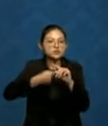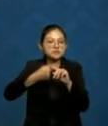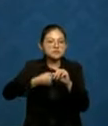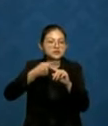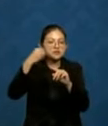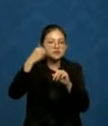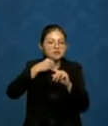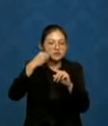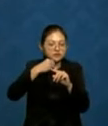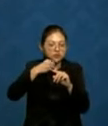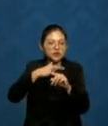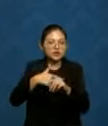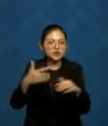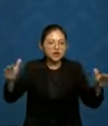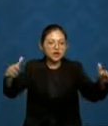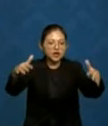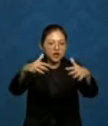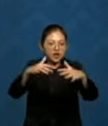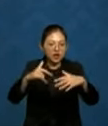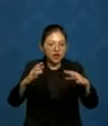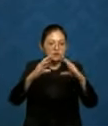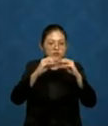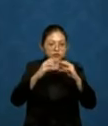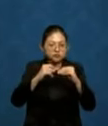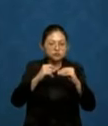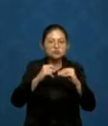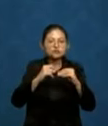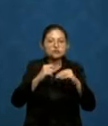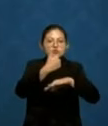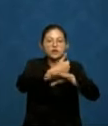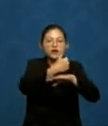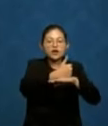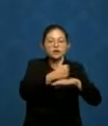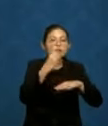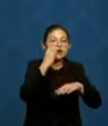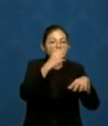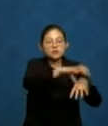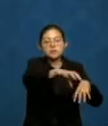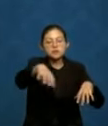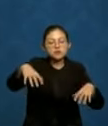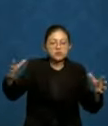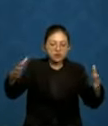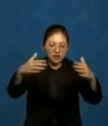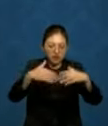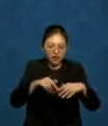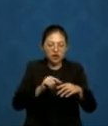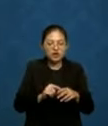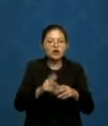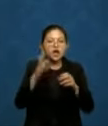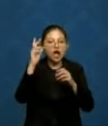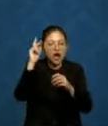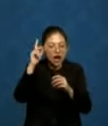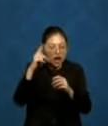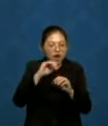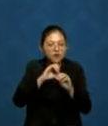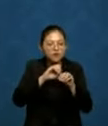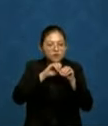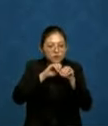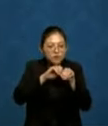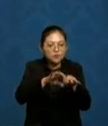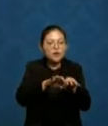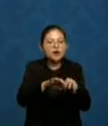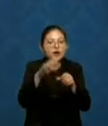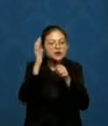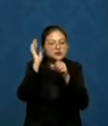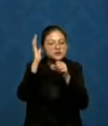เรียกประชุมกำนันผู้ใหญ่บ้านมาทุกหมู่บ้านก็ท่านก็อาจจะมีวารสารข่าวสารไปฝากผ่านท่านใน